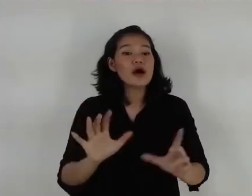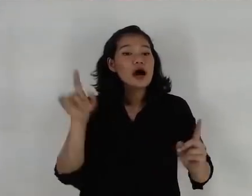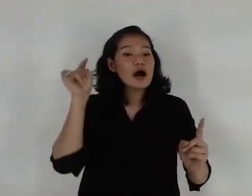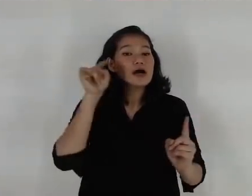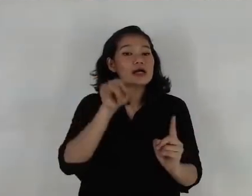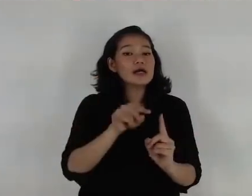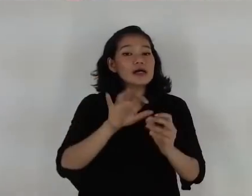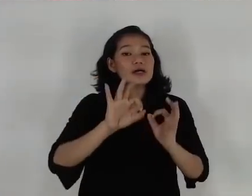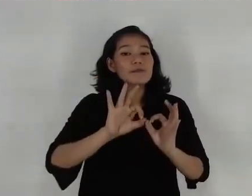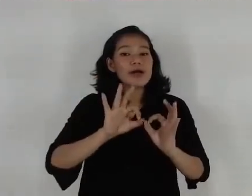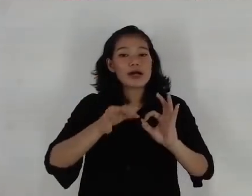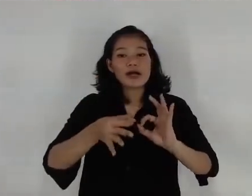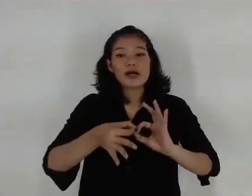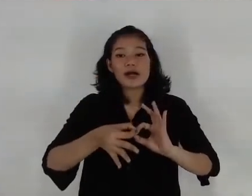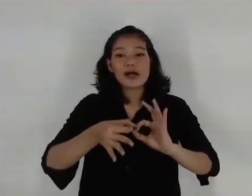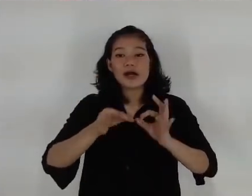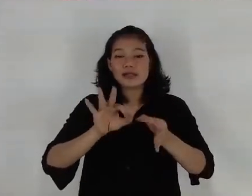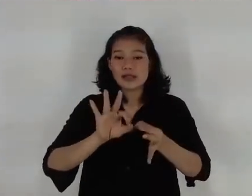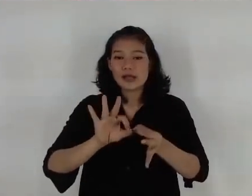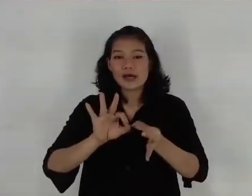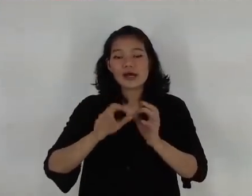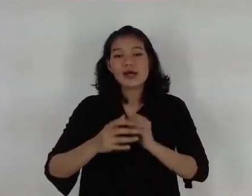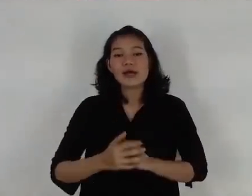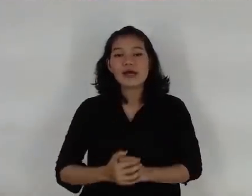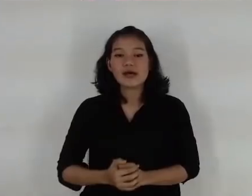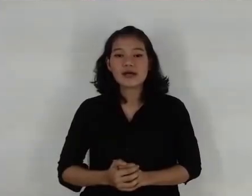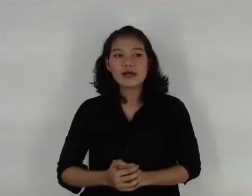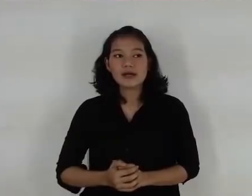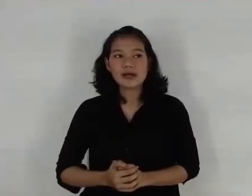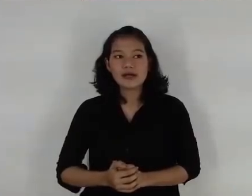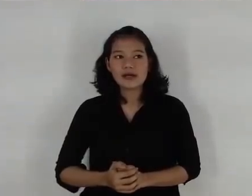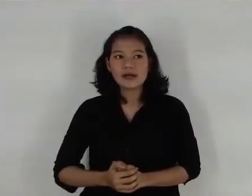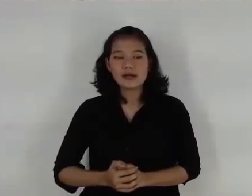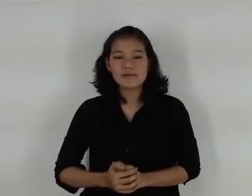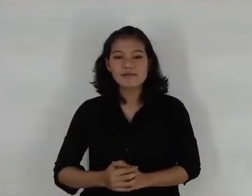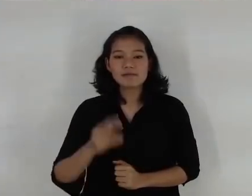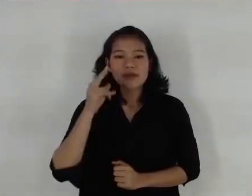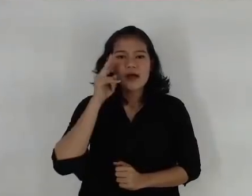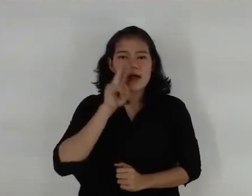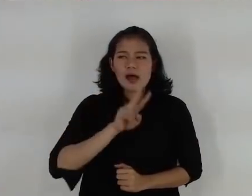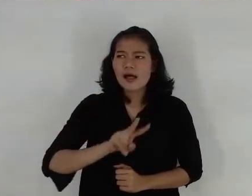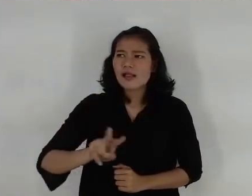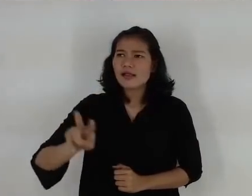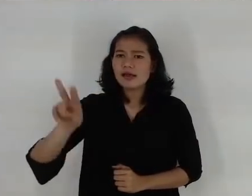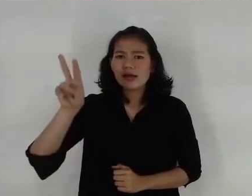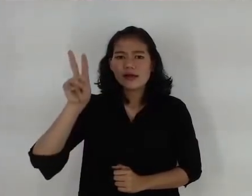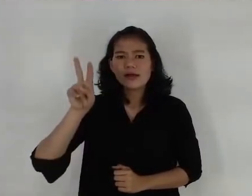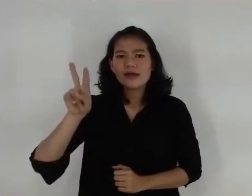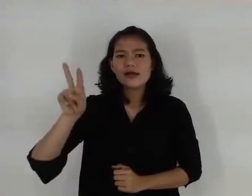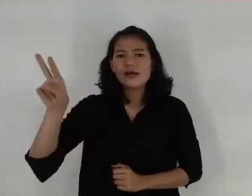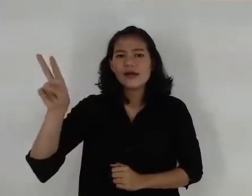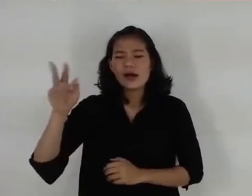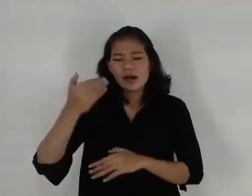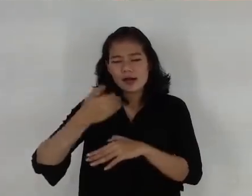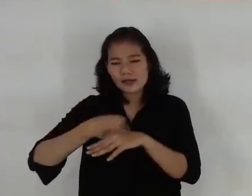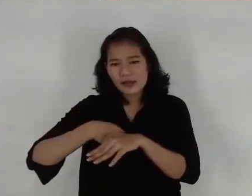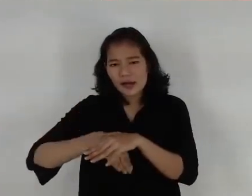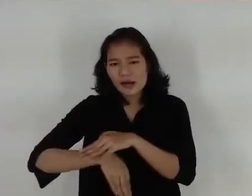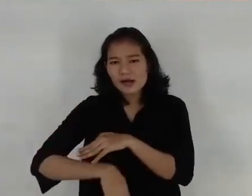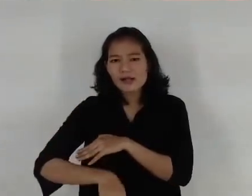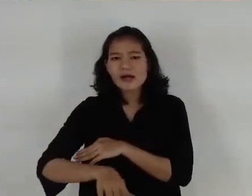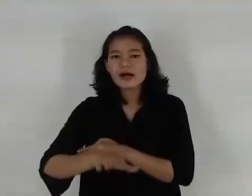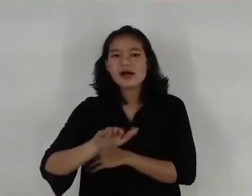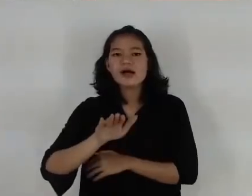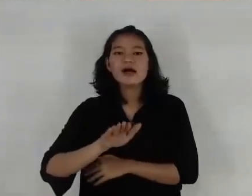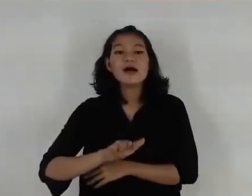semua hugeng hehey hey kau